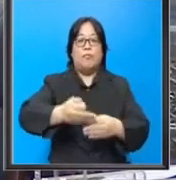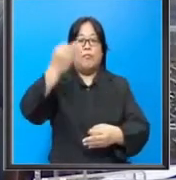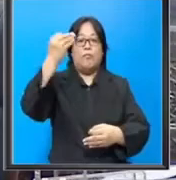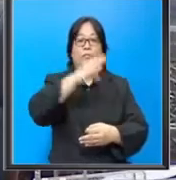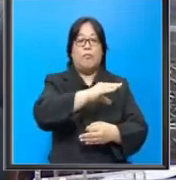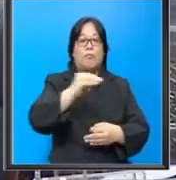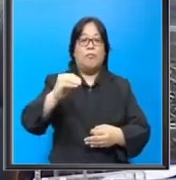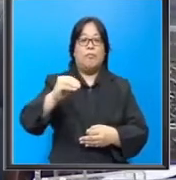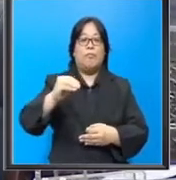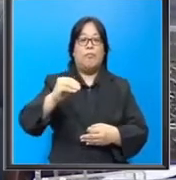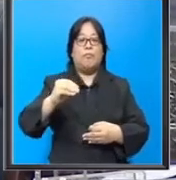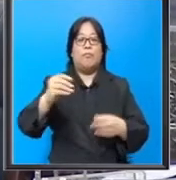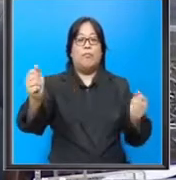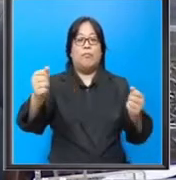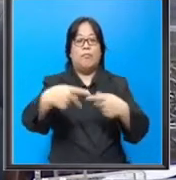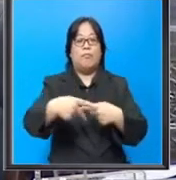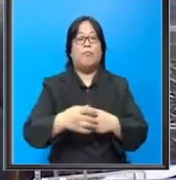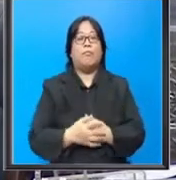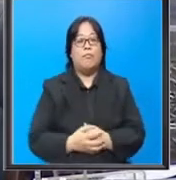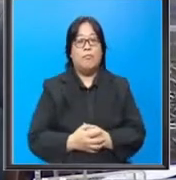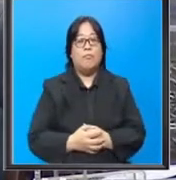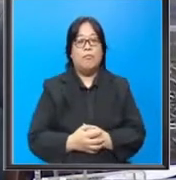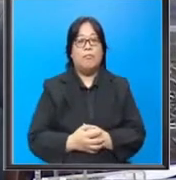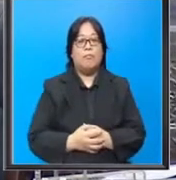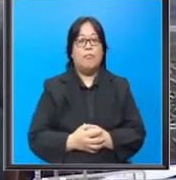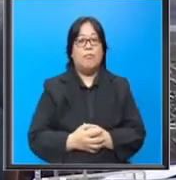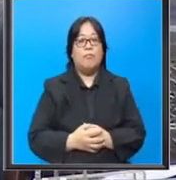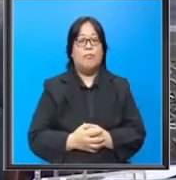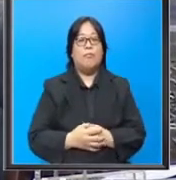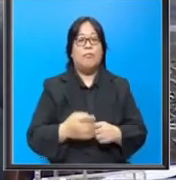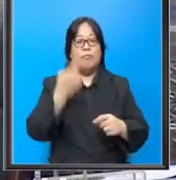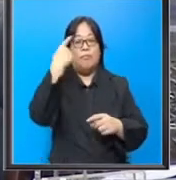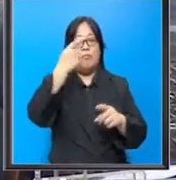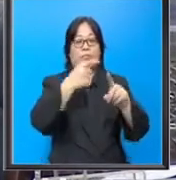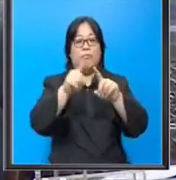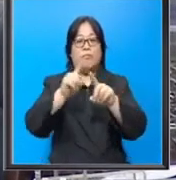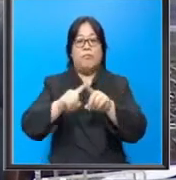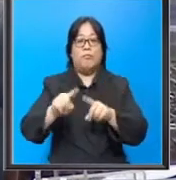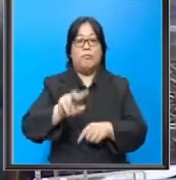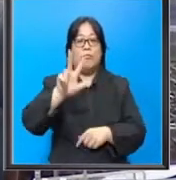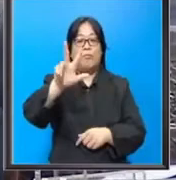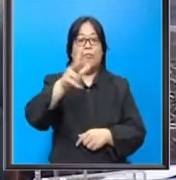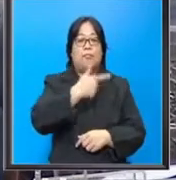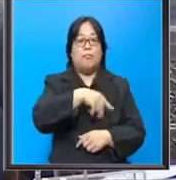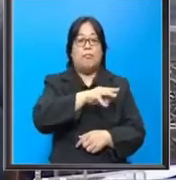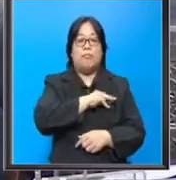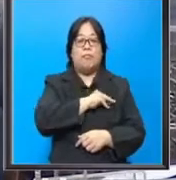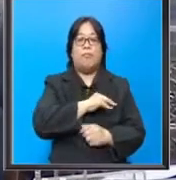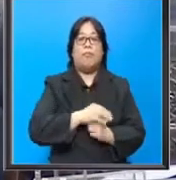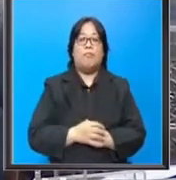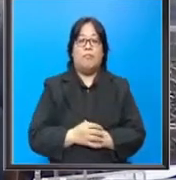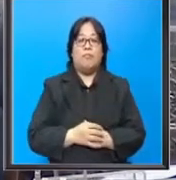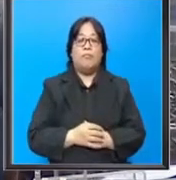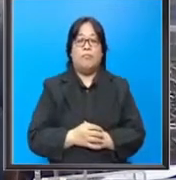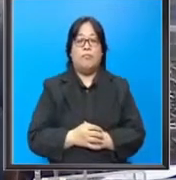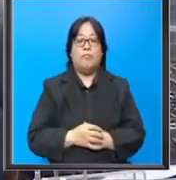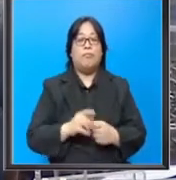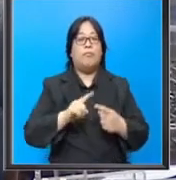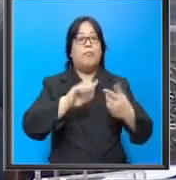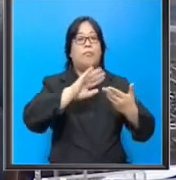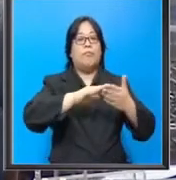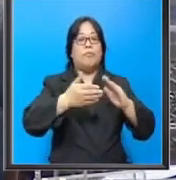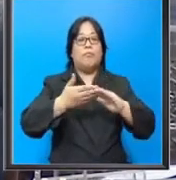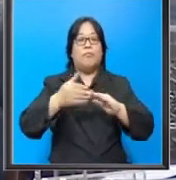dan pangsapuri Selain itu Diau kamci G bagi Kementerian wilayah Persekutuan yaitu